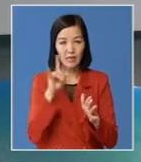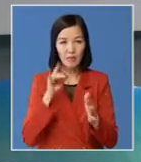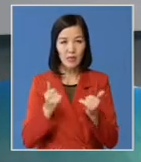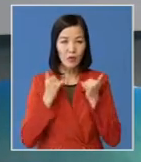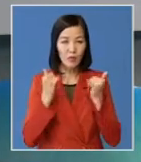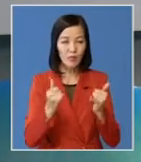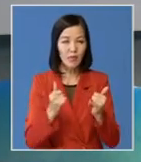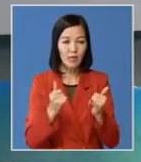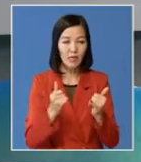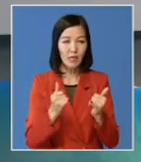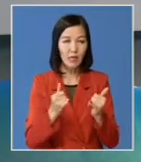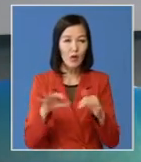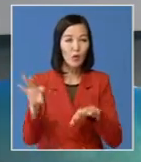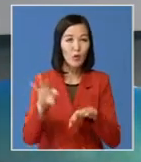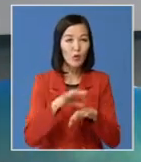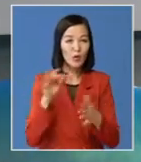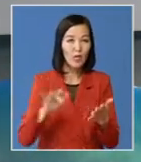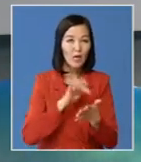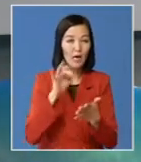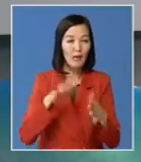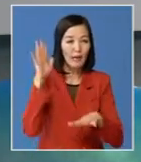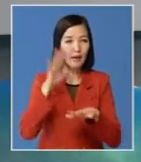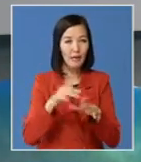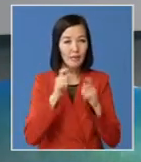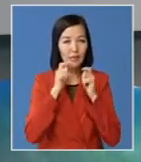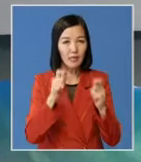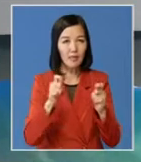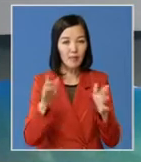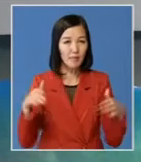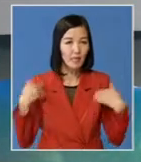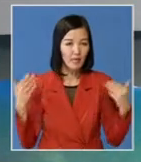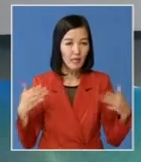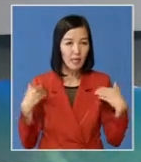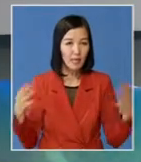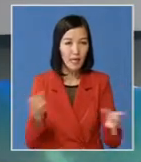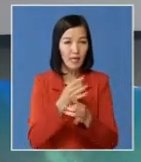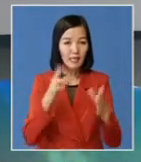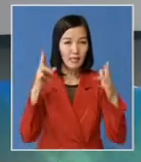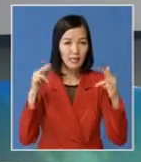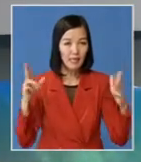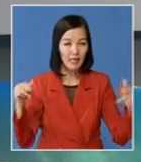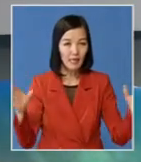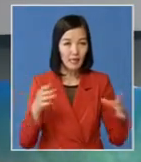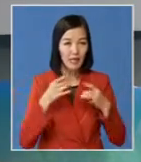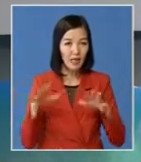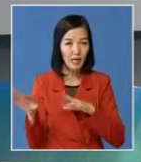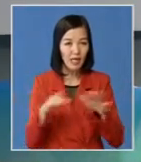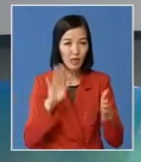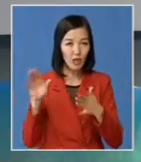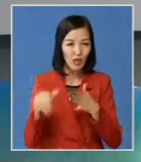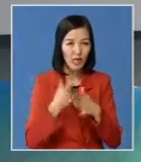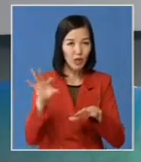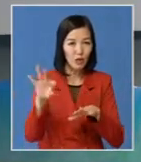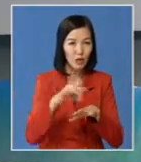гауһар тойға жеткен жұбайларға қала әкімі сыйлық беріп, ақжарма тілегін арнады. Салтанат сарайында өткен салтанатты шарада жаңадан шаңырақ